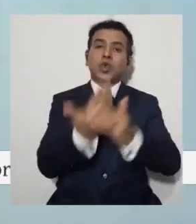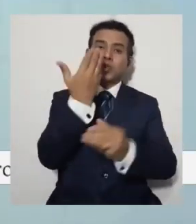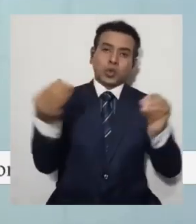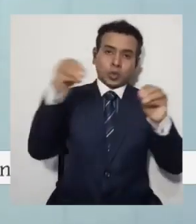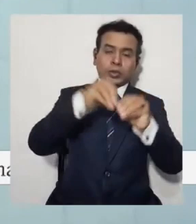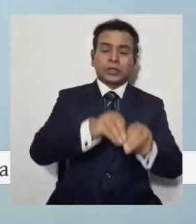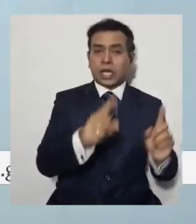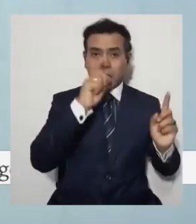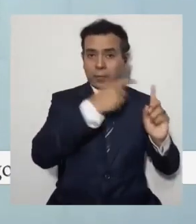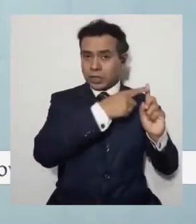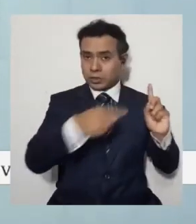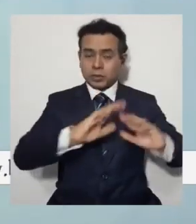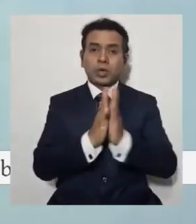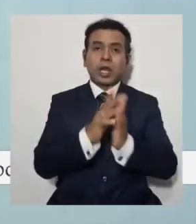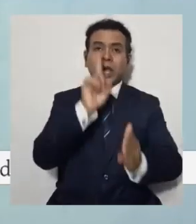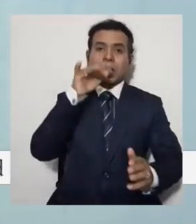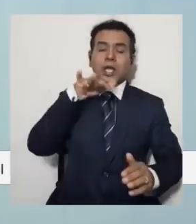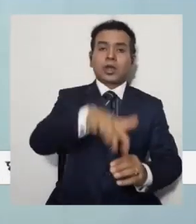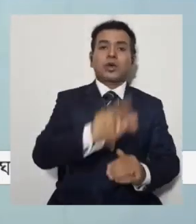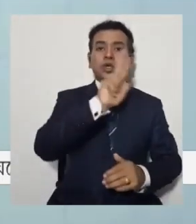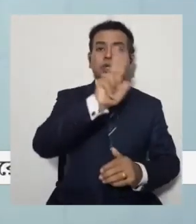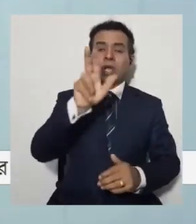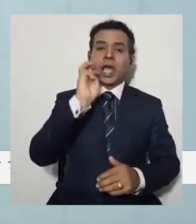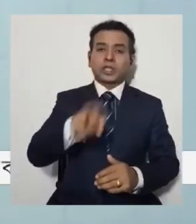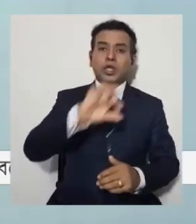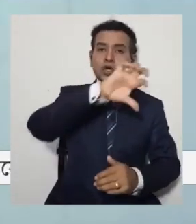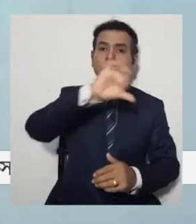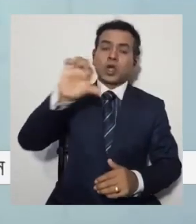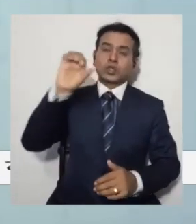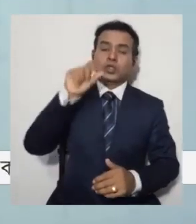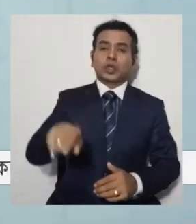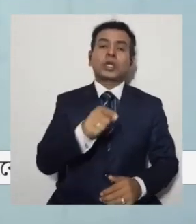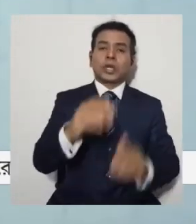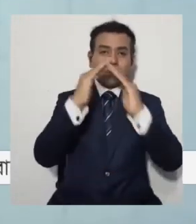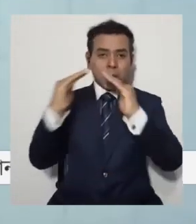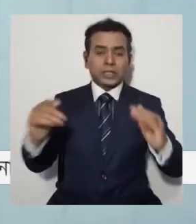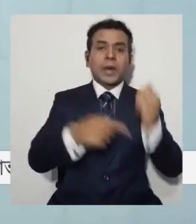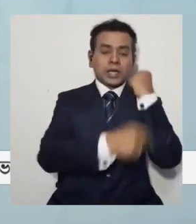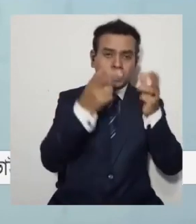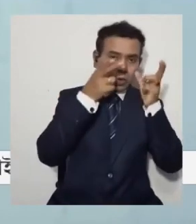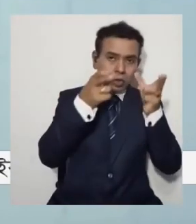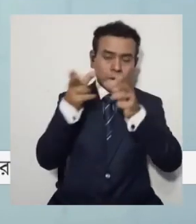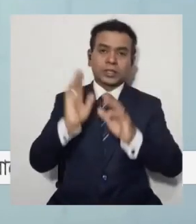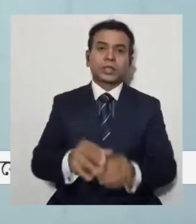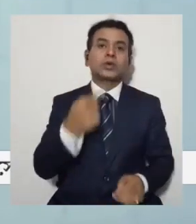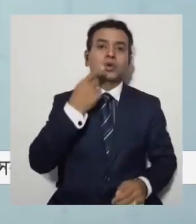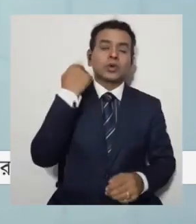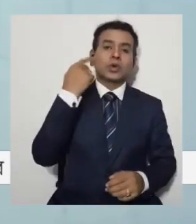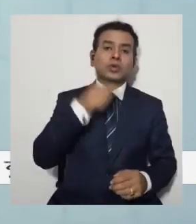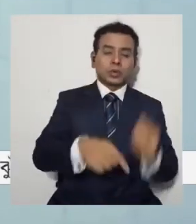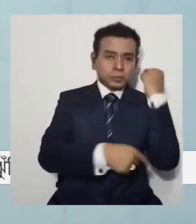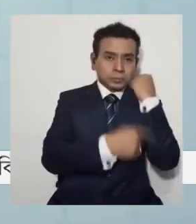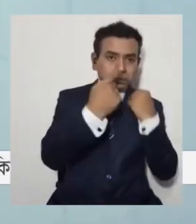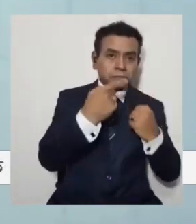188,900 জন কোয়ারেন্টাইনে আছেন। কোয়ারেন্টাইন থেকে ছাড় পেয়েছেন 24 ঘন্টায় 3462 জন এবং এ